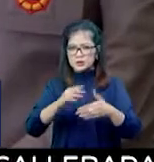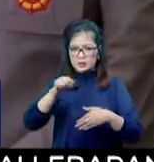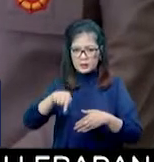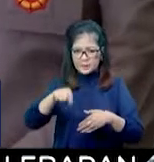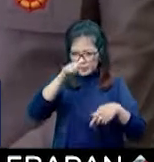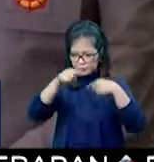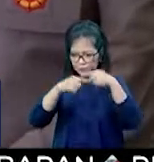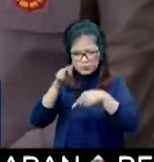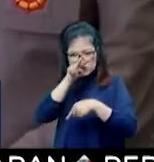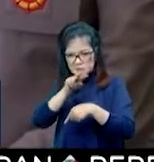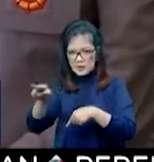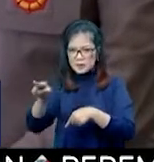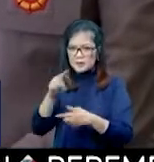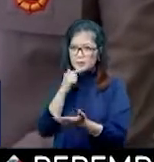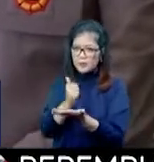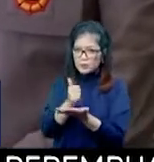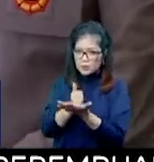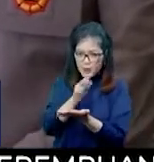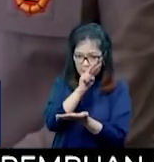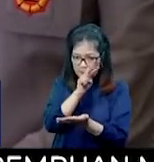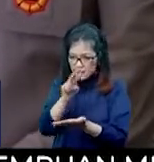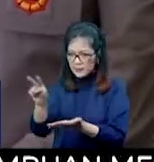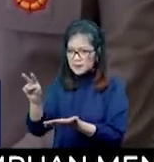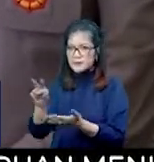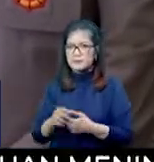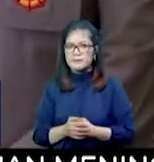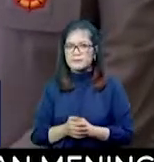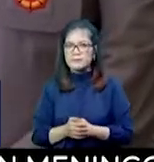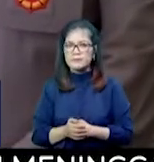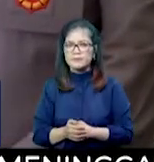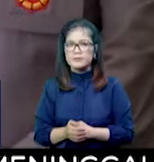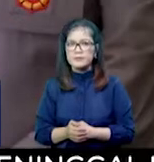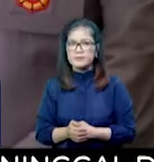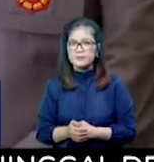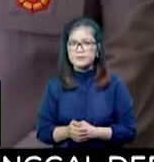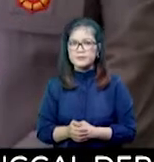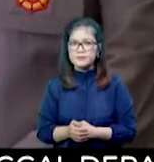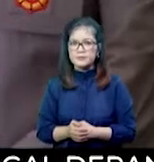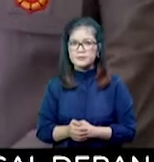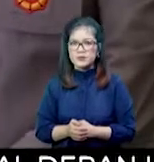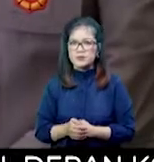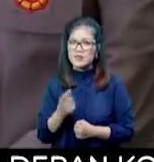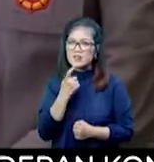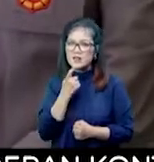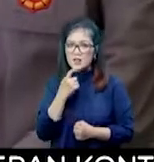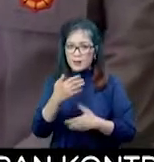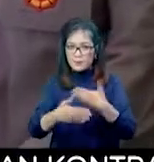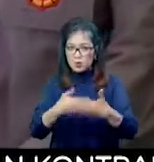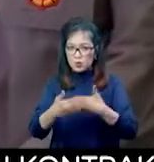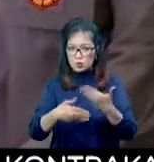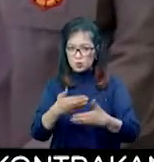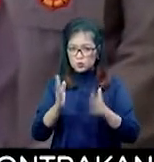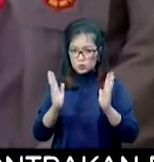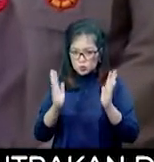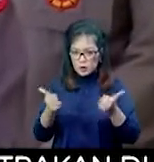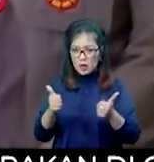kita bisa pasti bahwa apakah terkait dengan produksi yang sudah menjadi